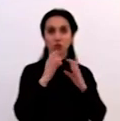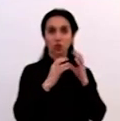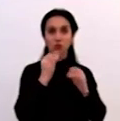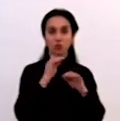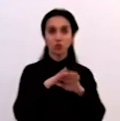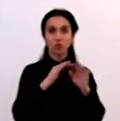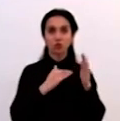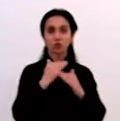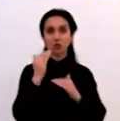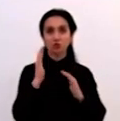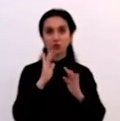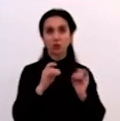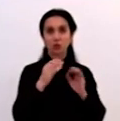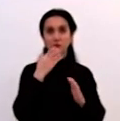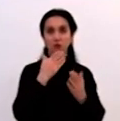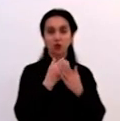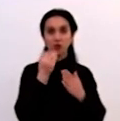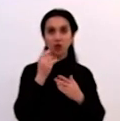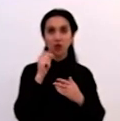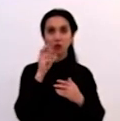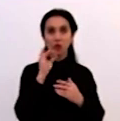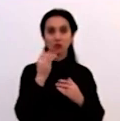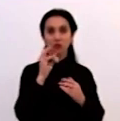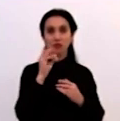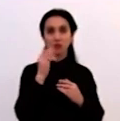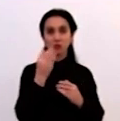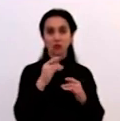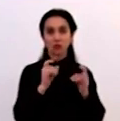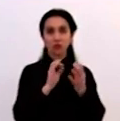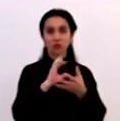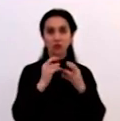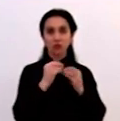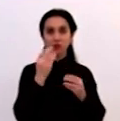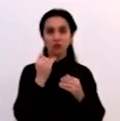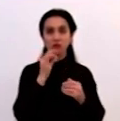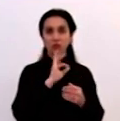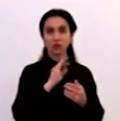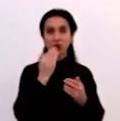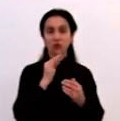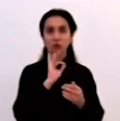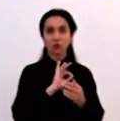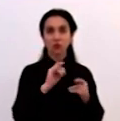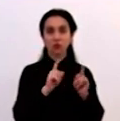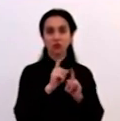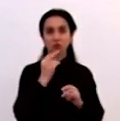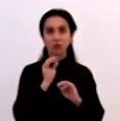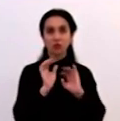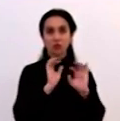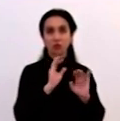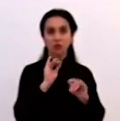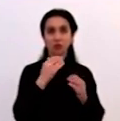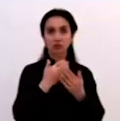chiqarishga, shuningdek, mahalliy axborot resurslarini yig'ish, saqlash va samarali foydalanishni